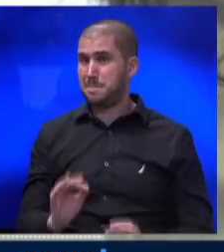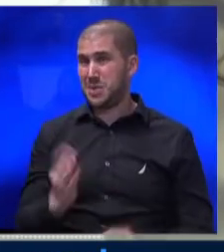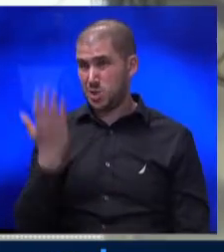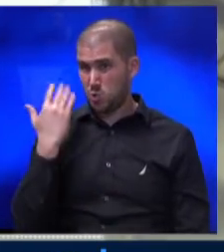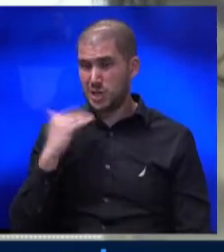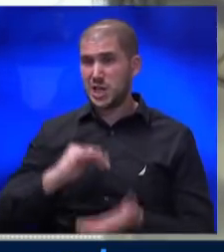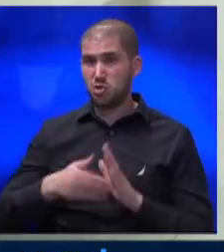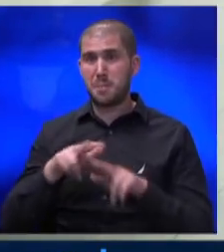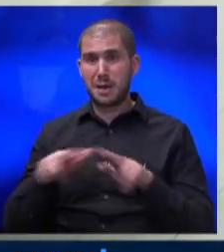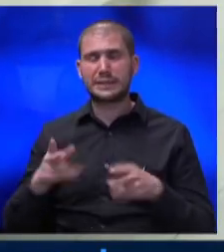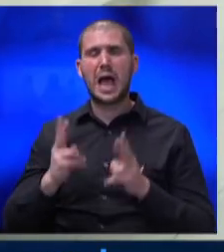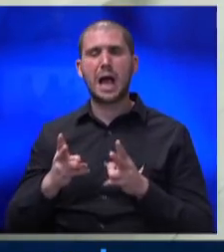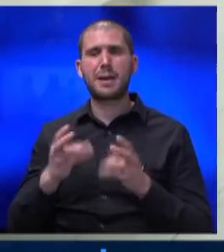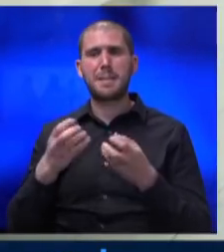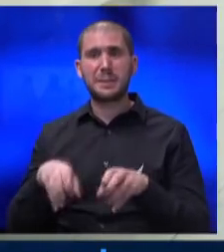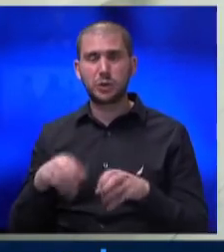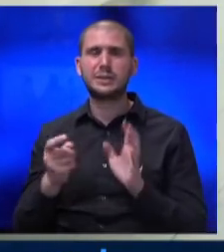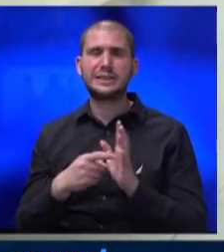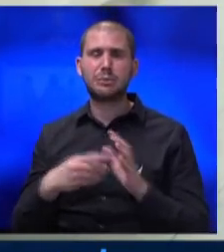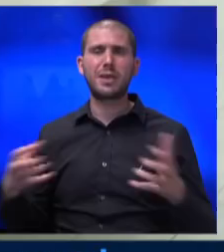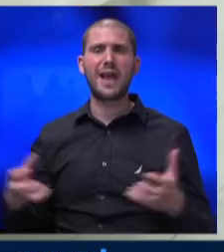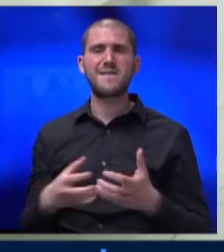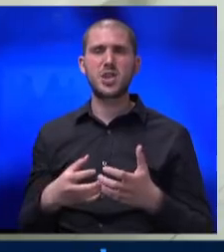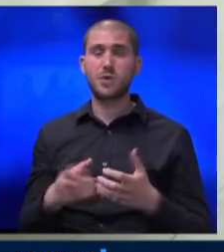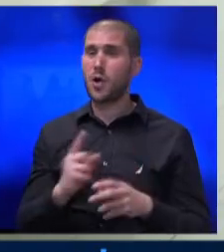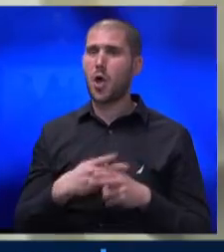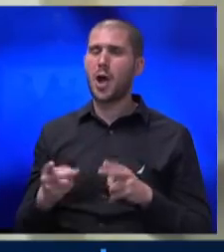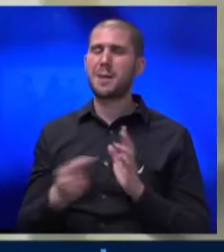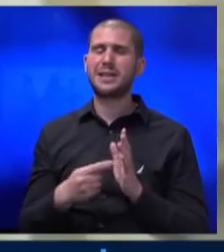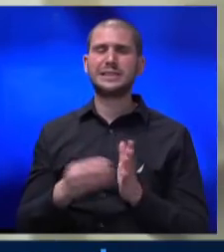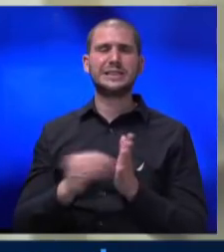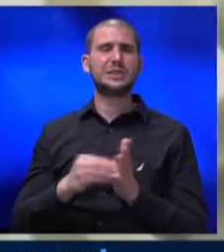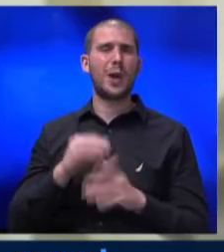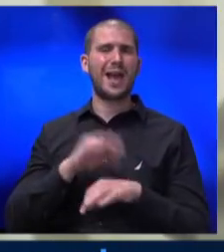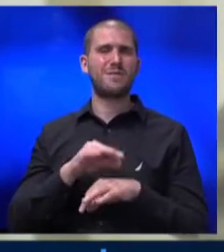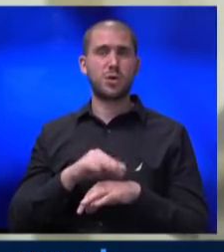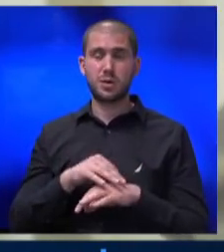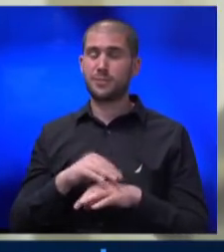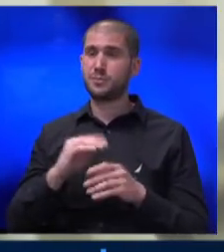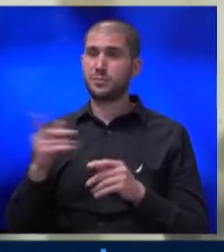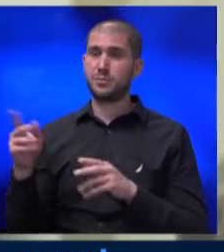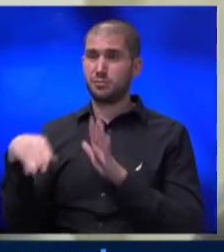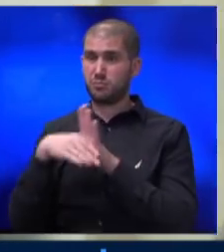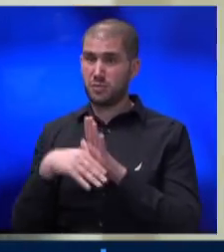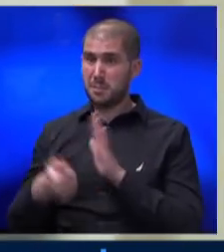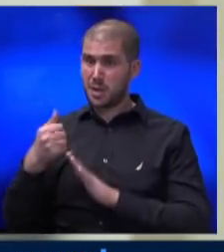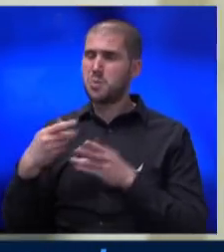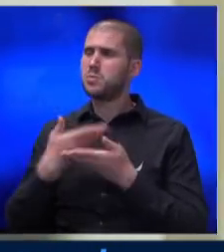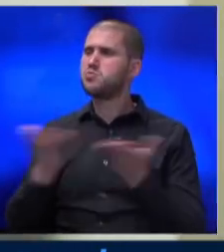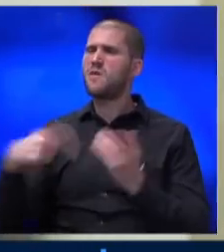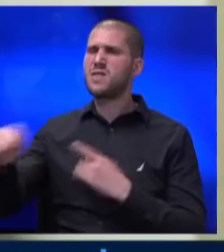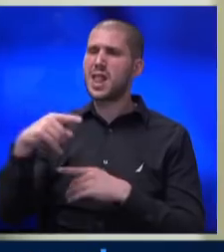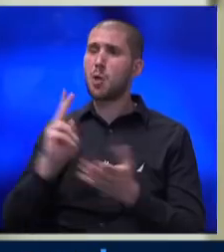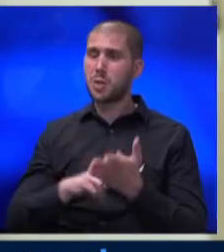אישרו בארץ להקפיא ביציות מסיבות חברתיות, ולא רק בגלל צורך רפואי. החוזר מנכ״ל הזה מופנה אל קופות החולים,